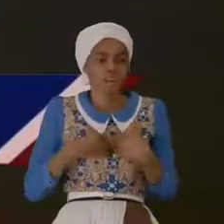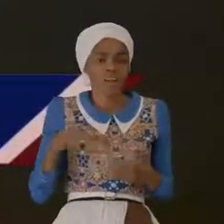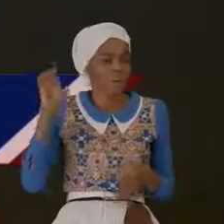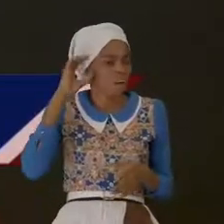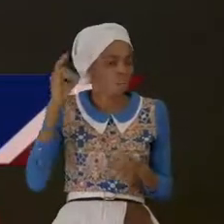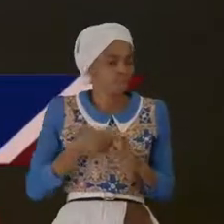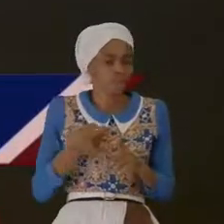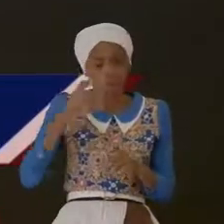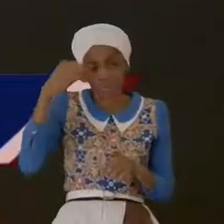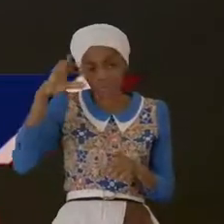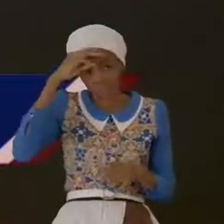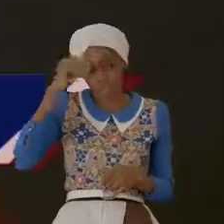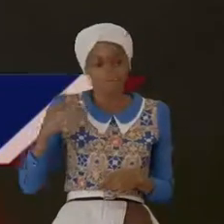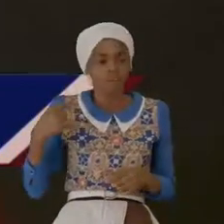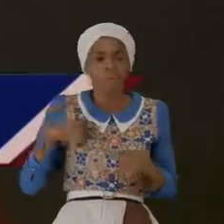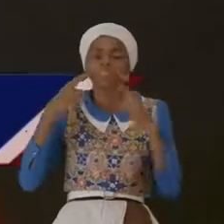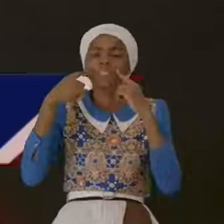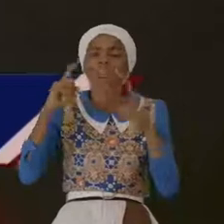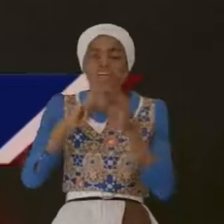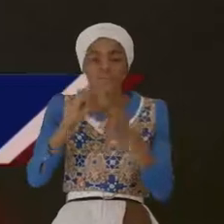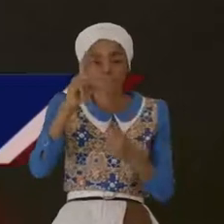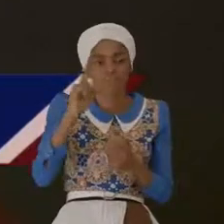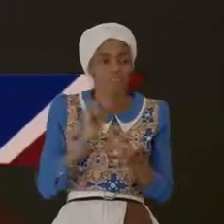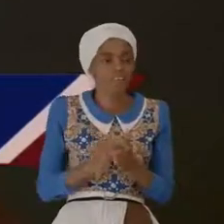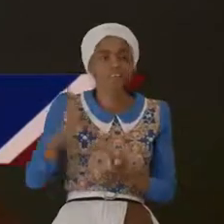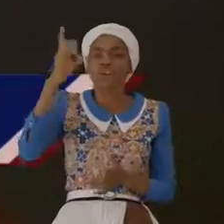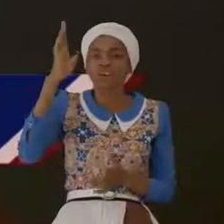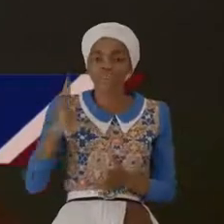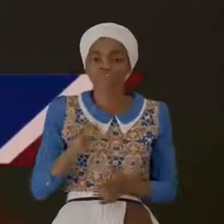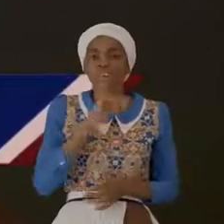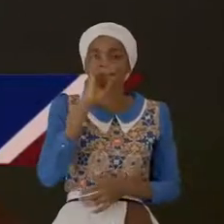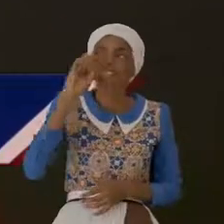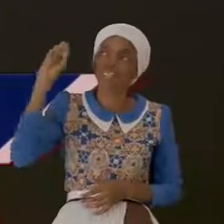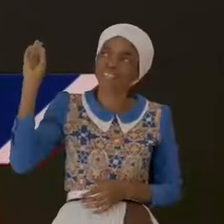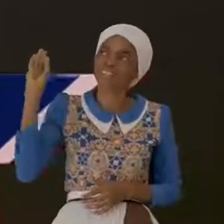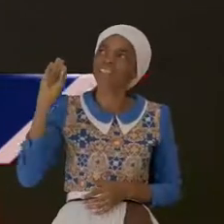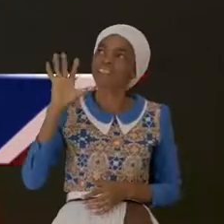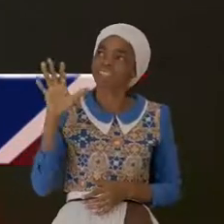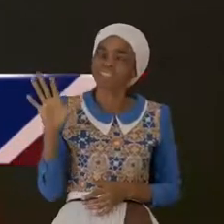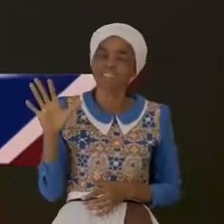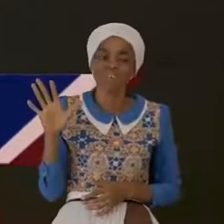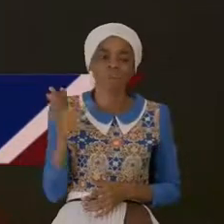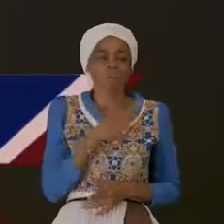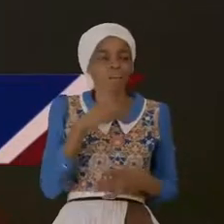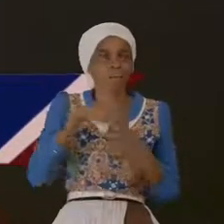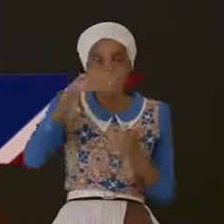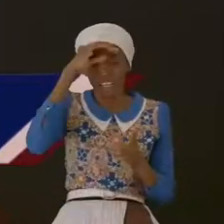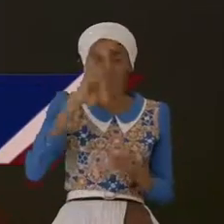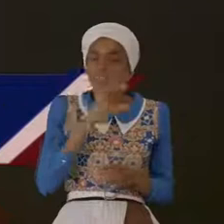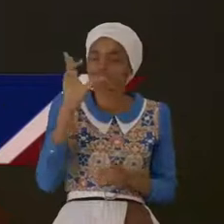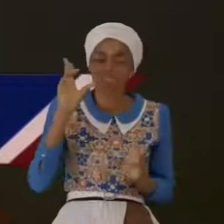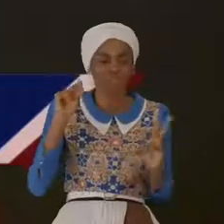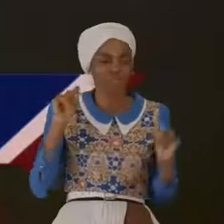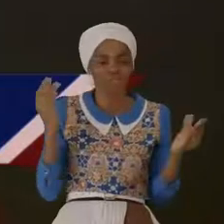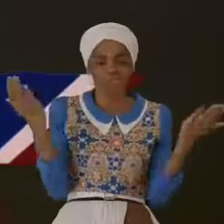que nous vous annonçons, c'est que Dieu est lumière et qu'il n'y a point en lui